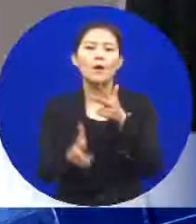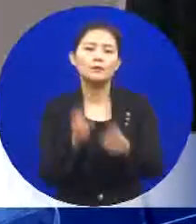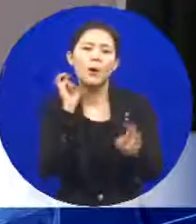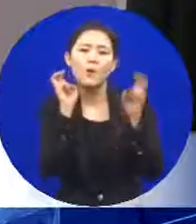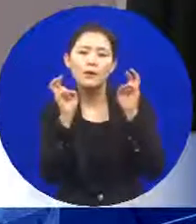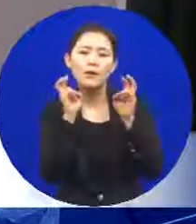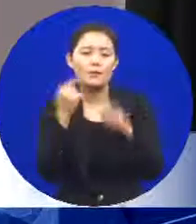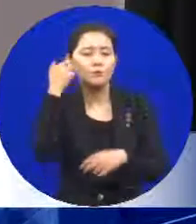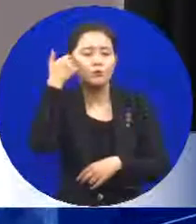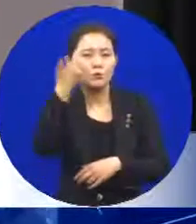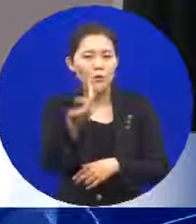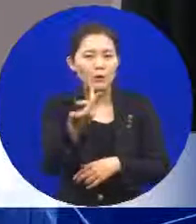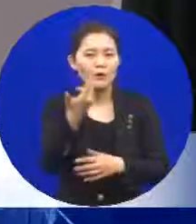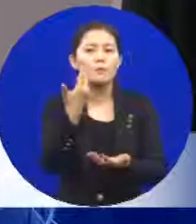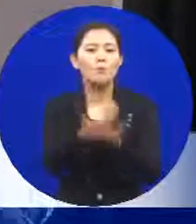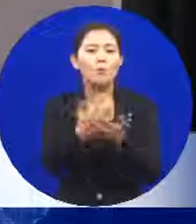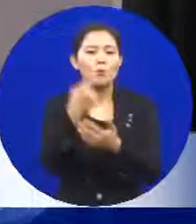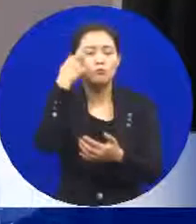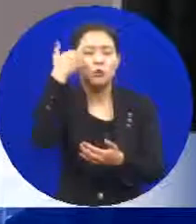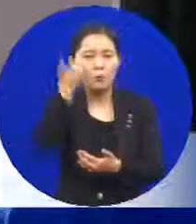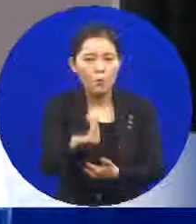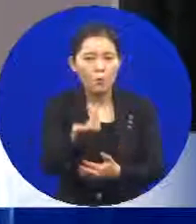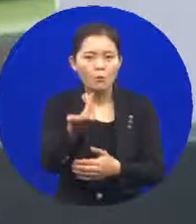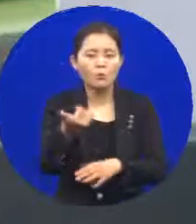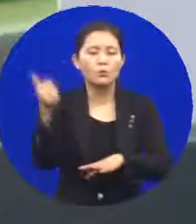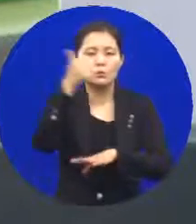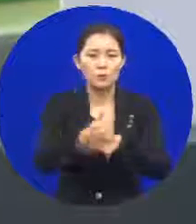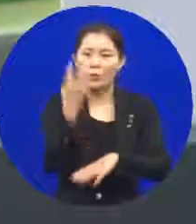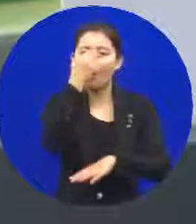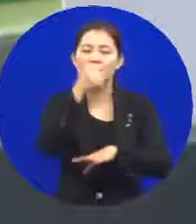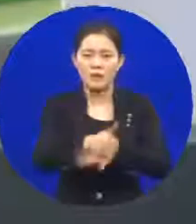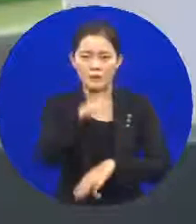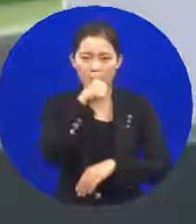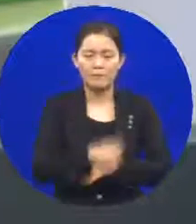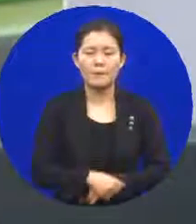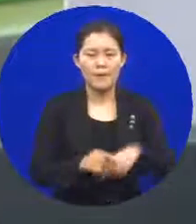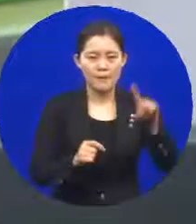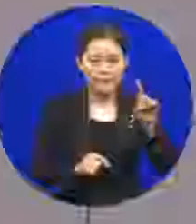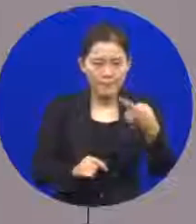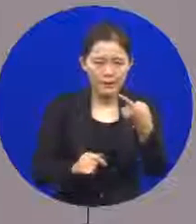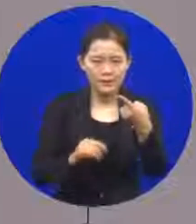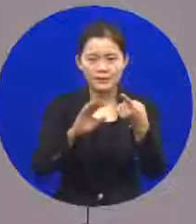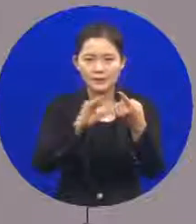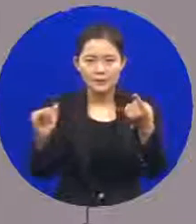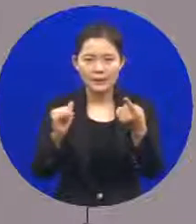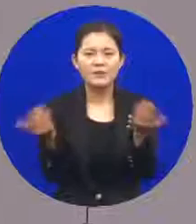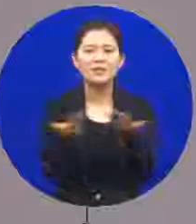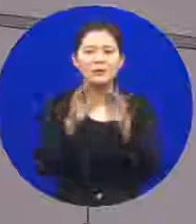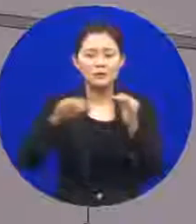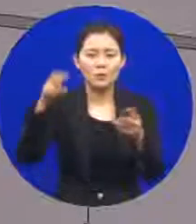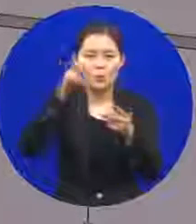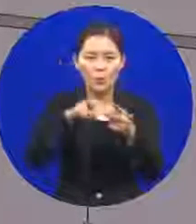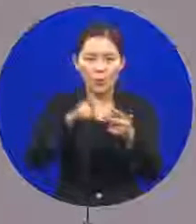위해 다음 달 말까지 설문조사로 의견을 수렴합니다. 종업원 100인 이상의 기업체와 연구소, 연수원 등